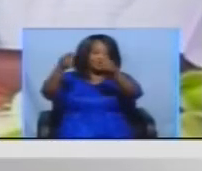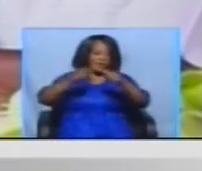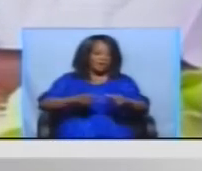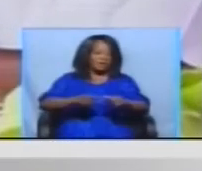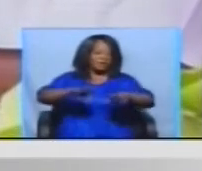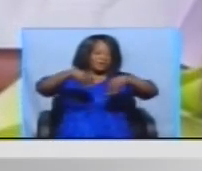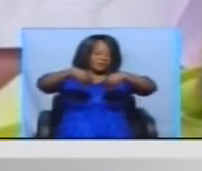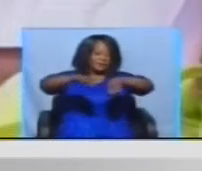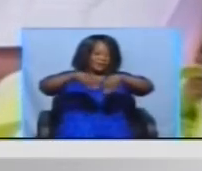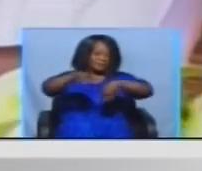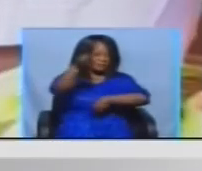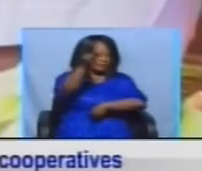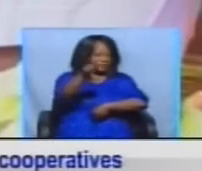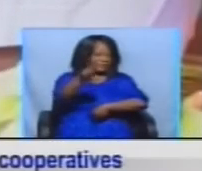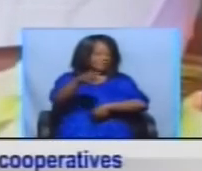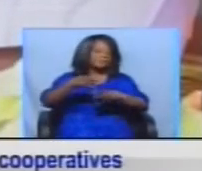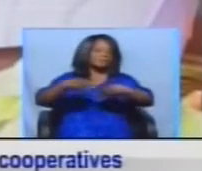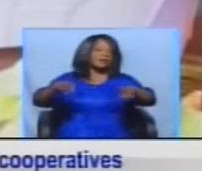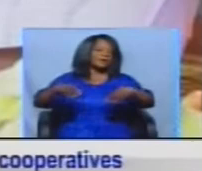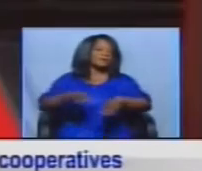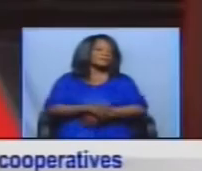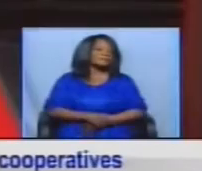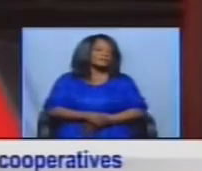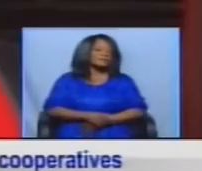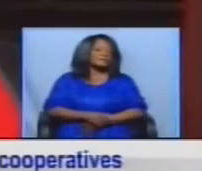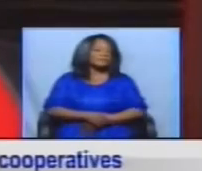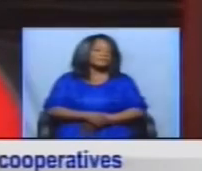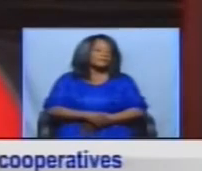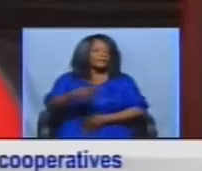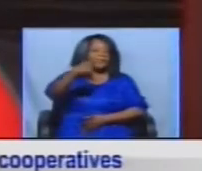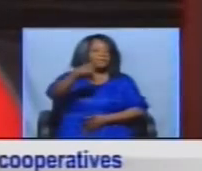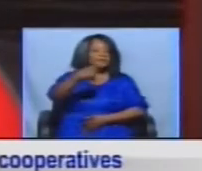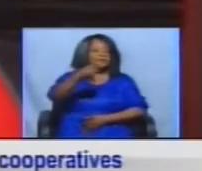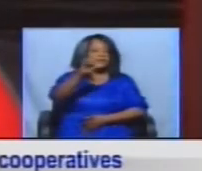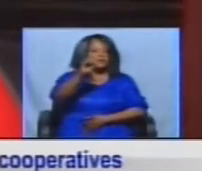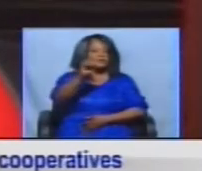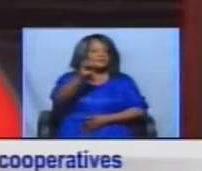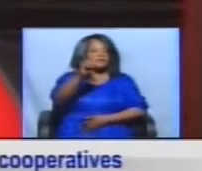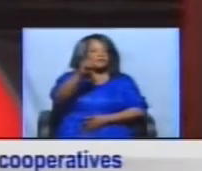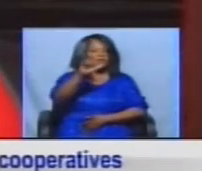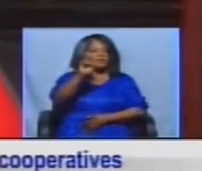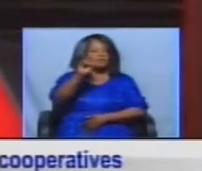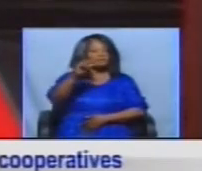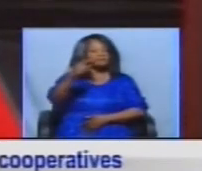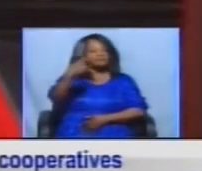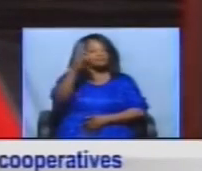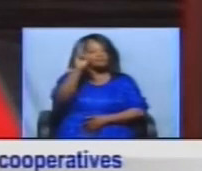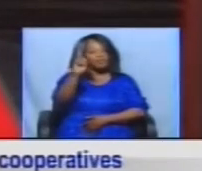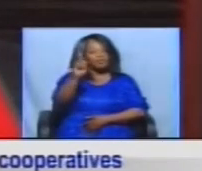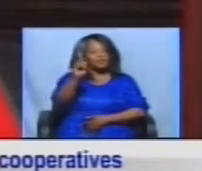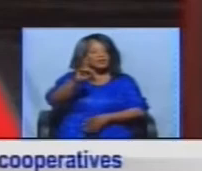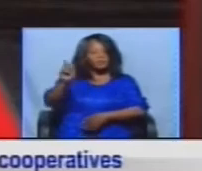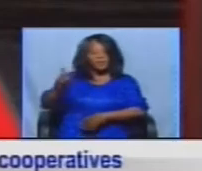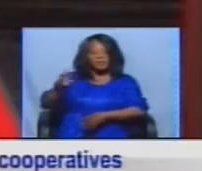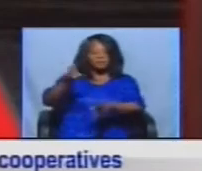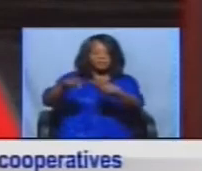ba mu god wakuru wapula wakuti abantu abenge po basangira